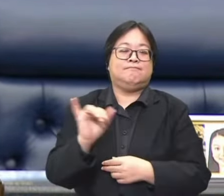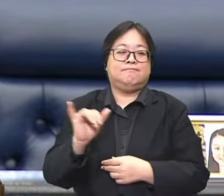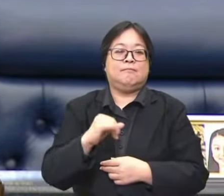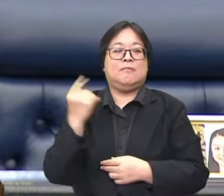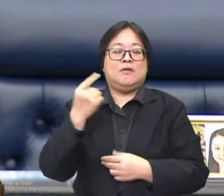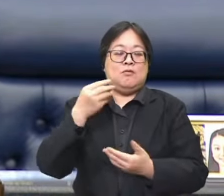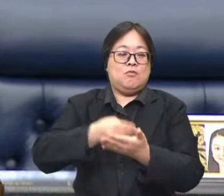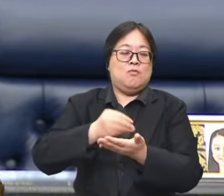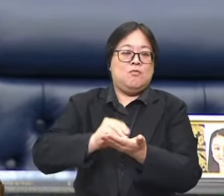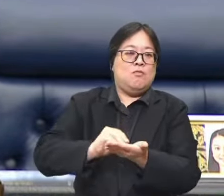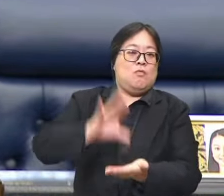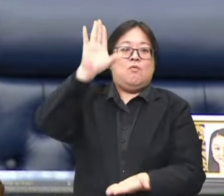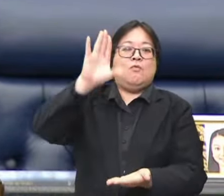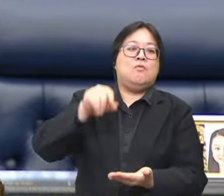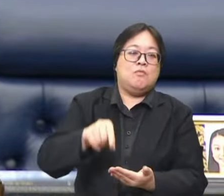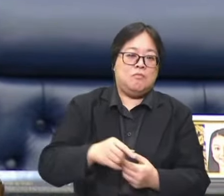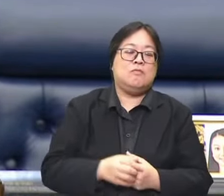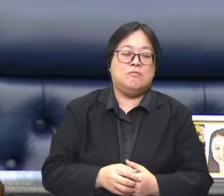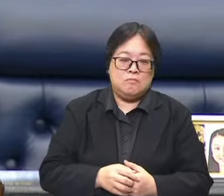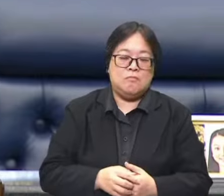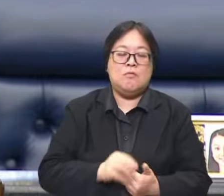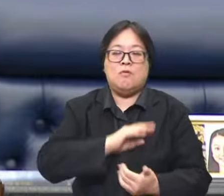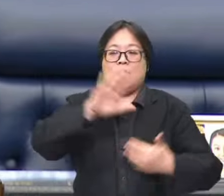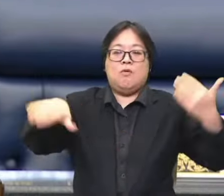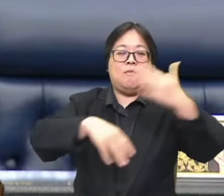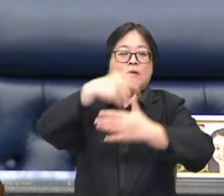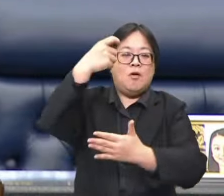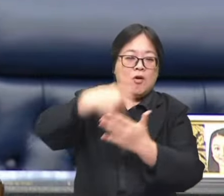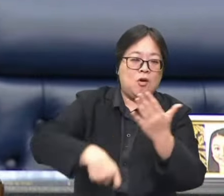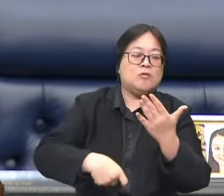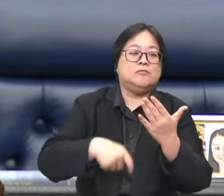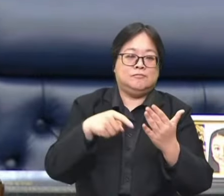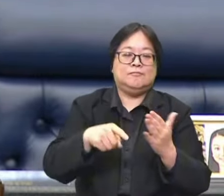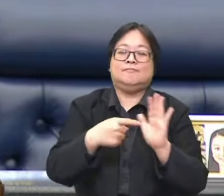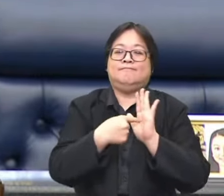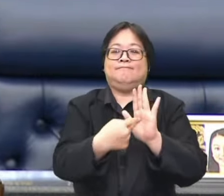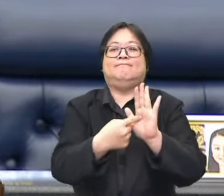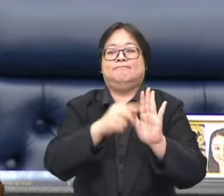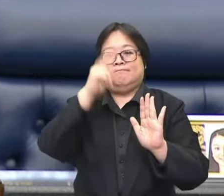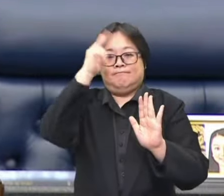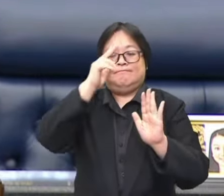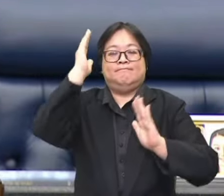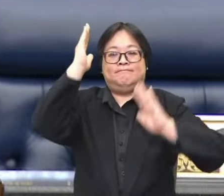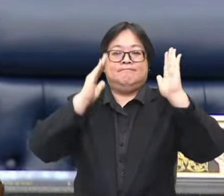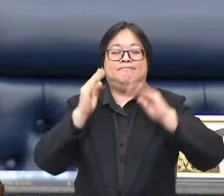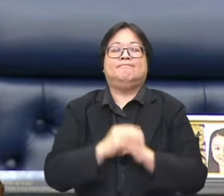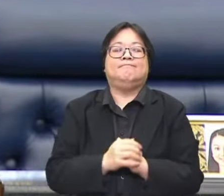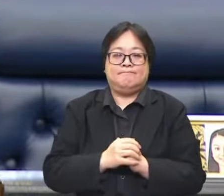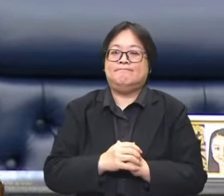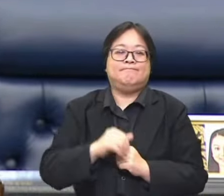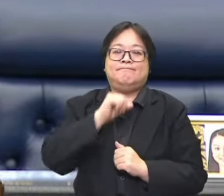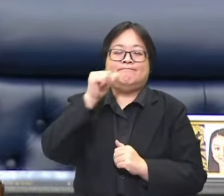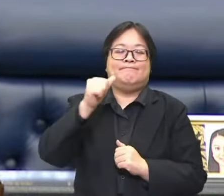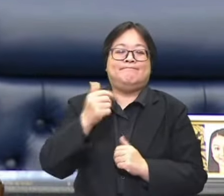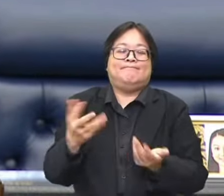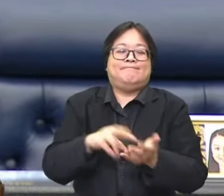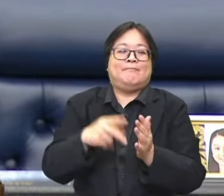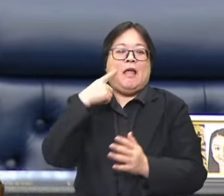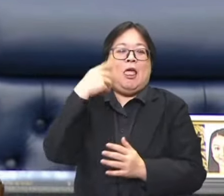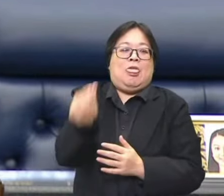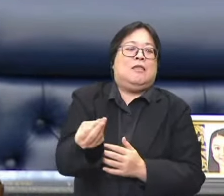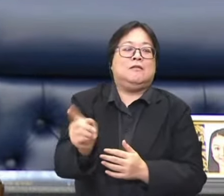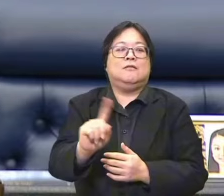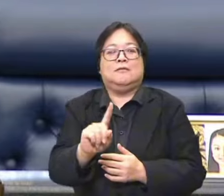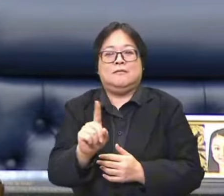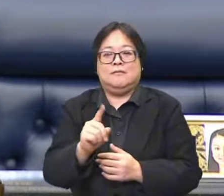satu amount yang juga signifikan. Jadi kesemua kos dan pengembangan ini adalah bukti bahawa kerajaan Malaysia tidak mengambil mudah soal nyawa